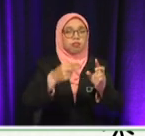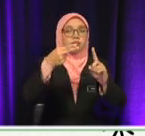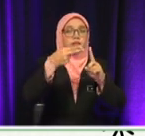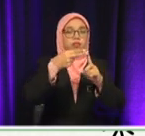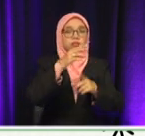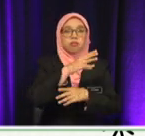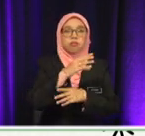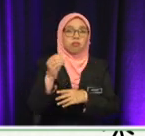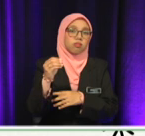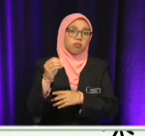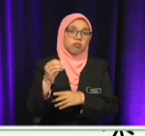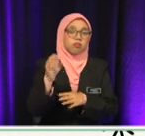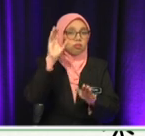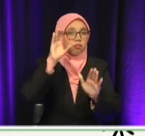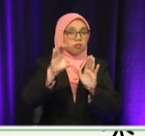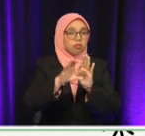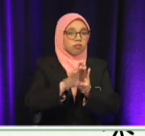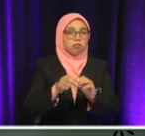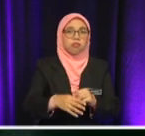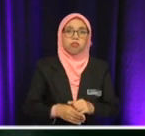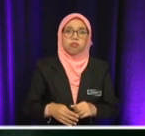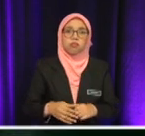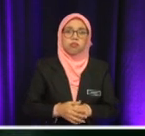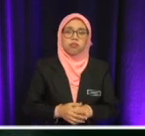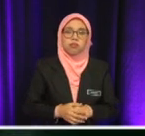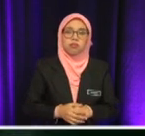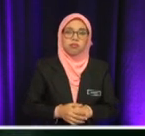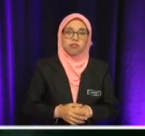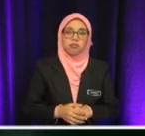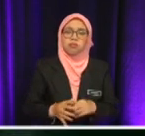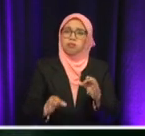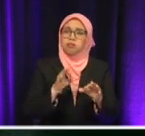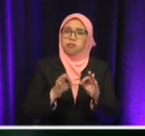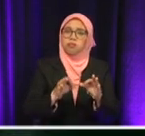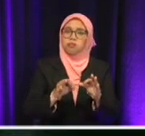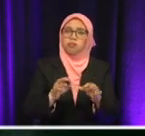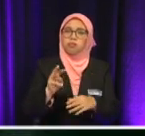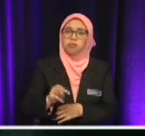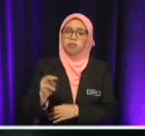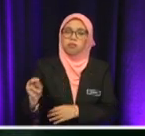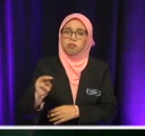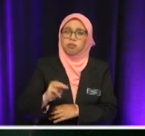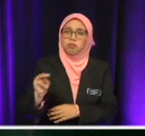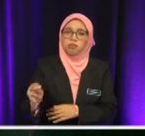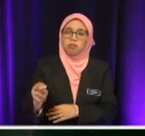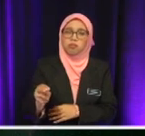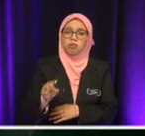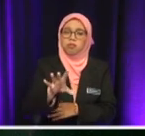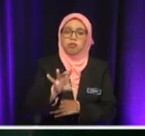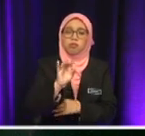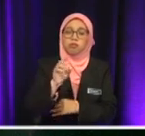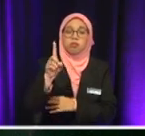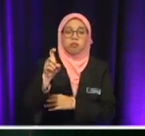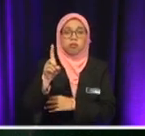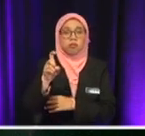tersebut. Syafiqah, kalaulah kanak-kanak tu, kalaulah murid dia nak pilih boneka jari Syafiqah, boleh